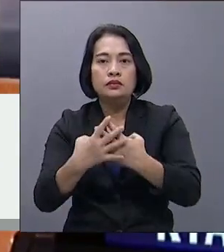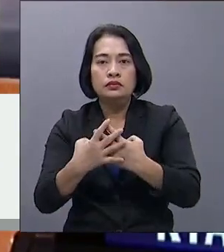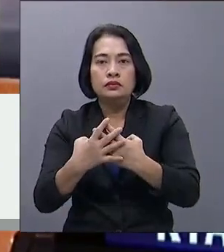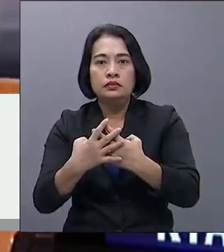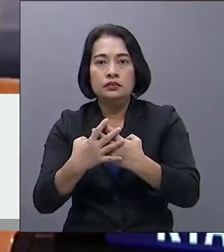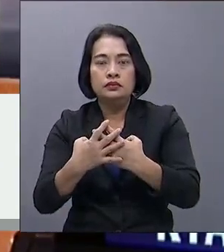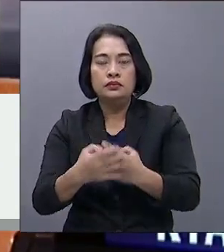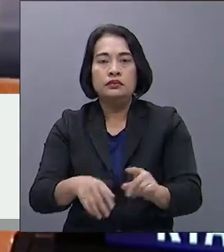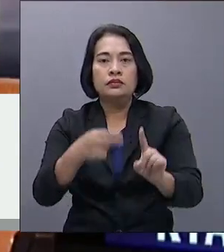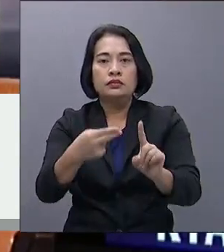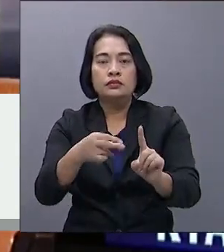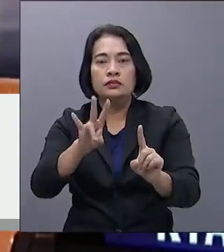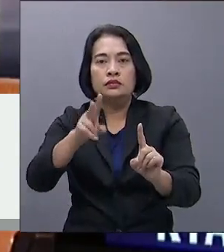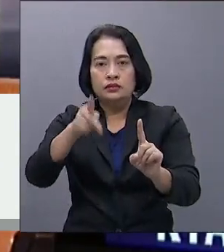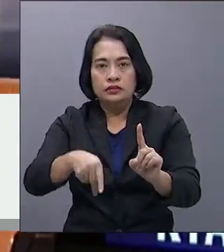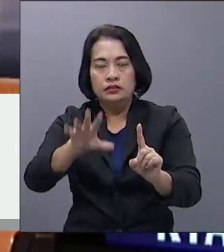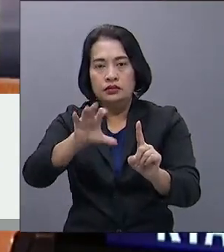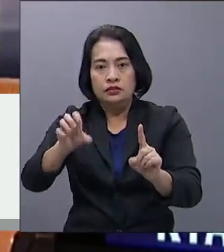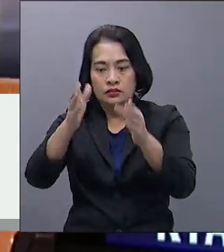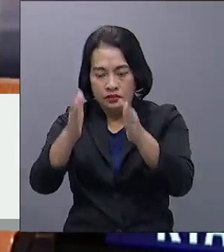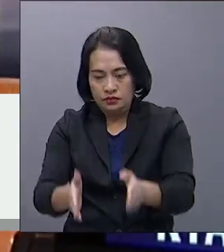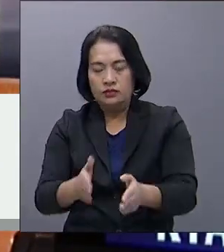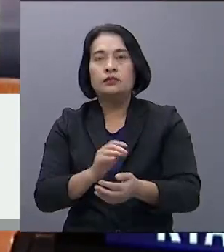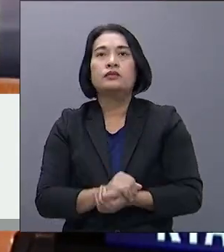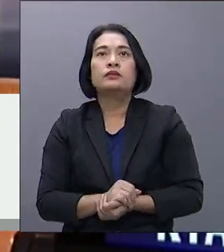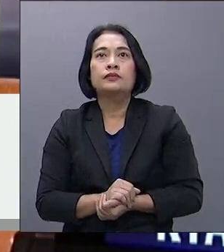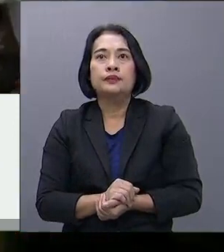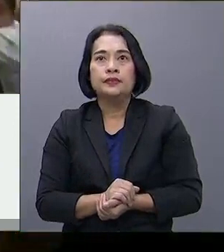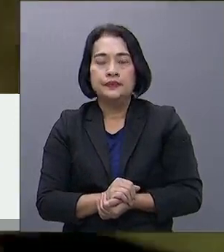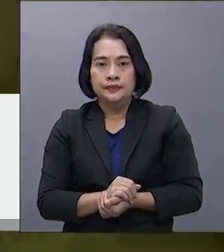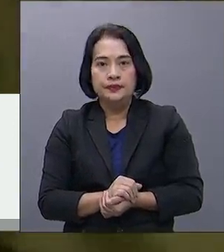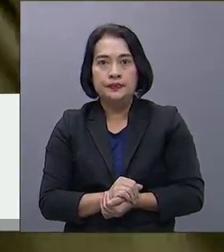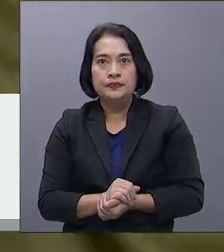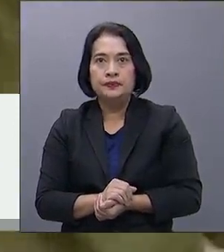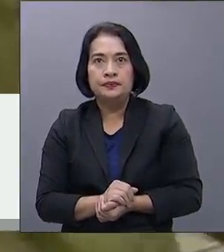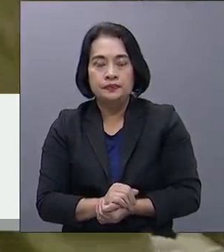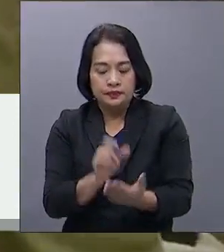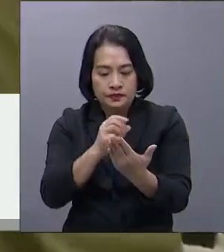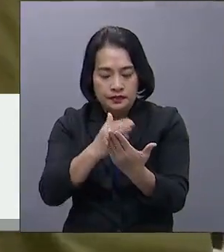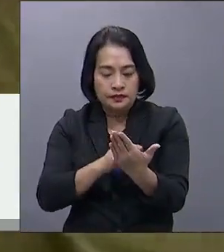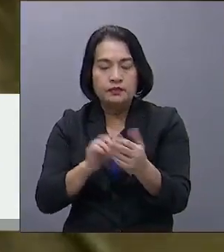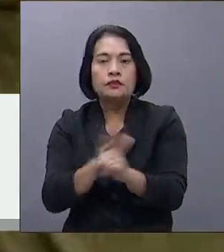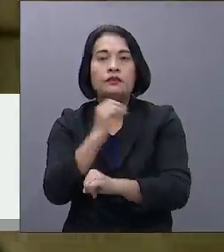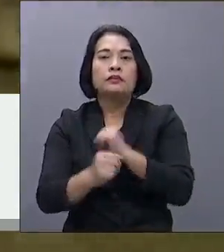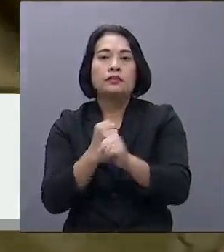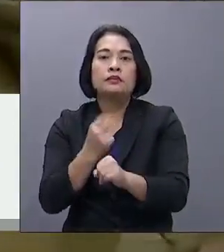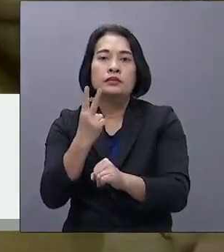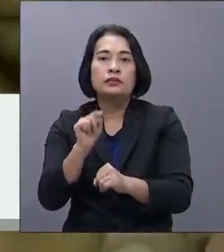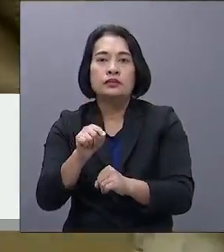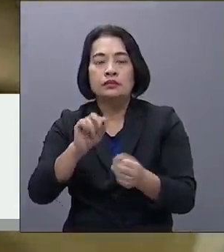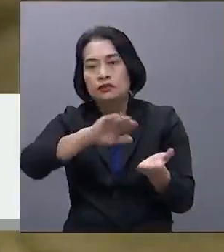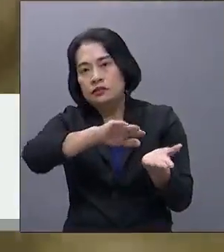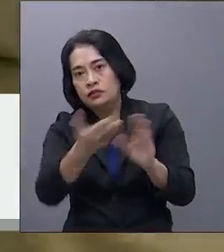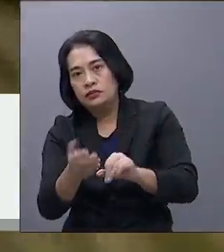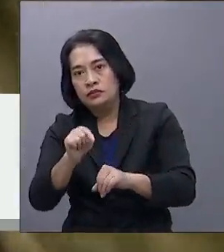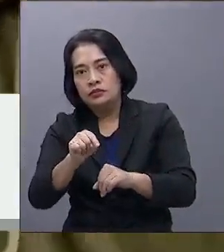อย 17,500 คนนอกจากนี้ยังถือเป็นวาระครบรอบ2ปีความล้มเหลวของประช